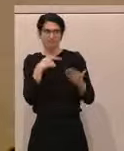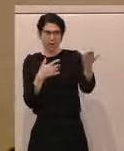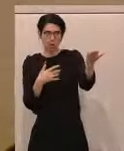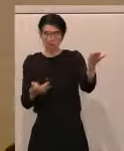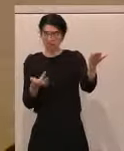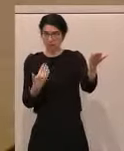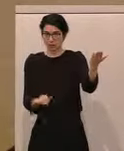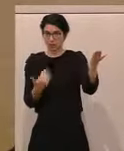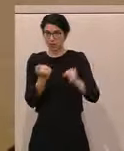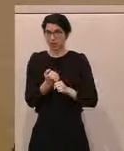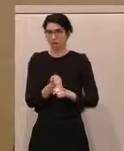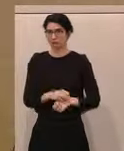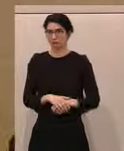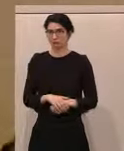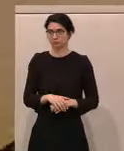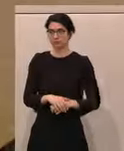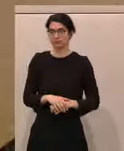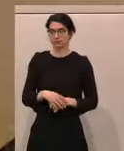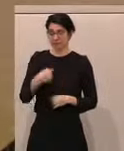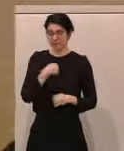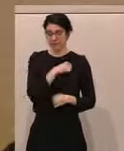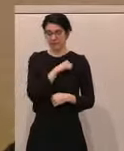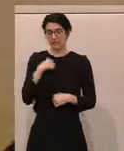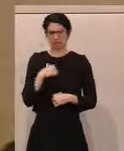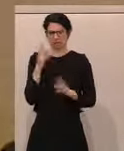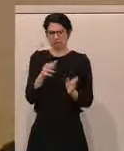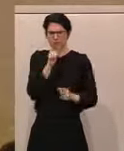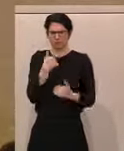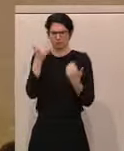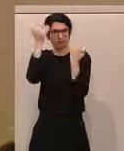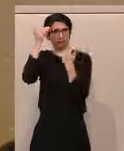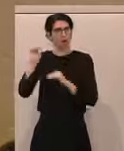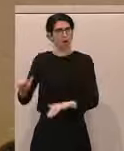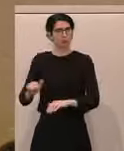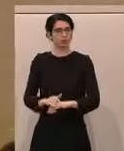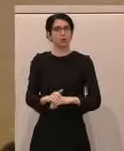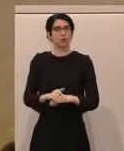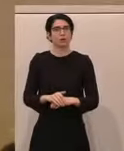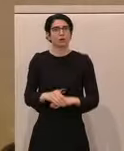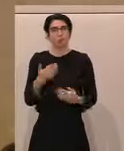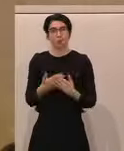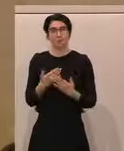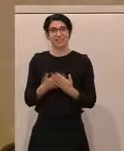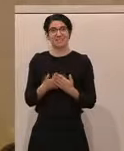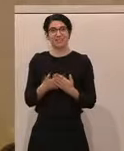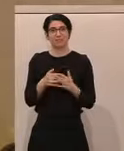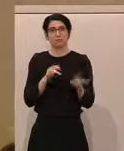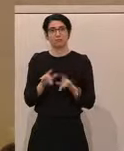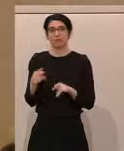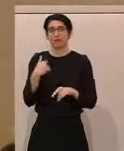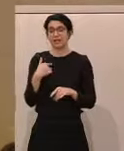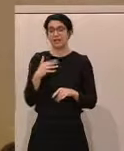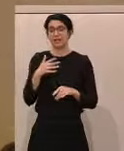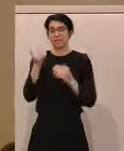werden. Ich kann ihm nicht vertrauen. Und ich werde ihm deshalb mein Vertrauen